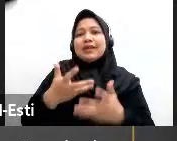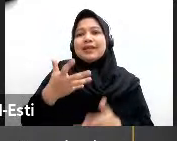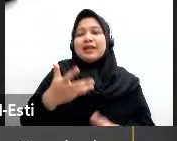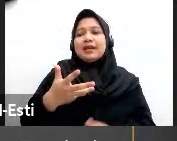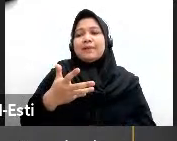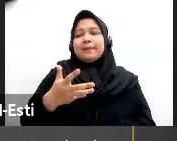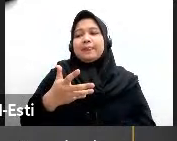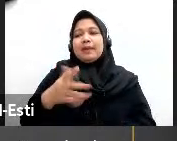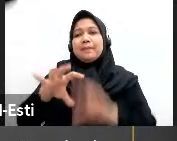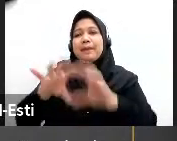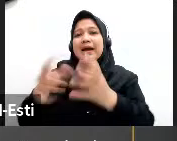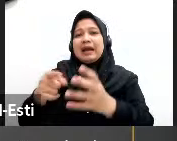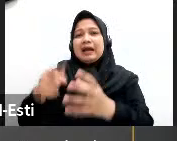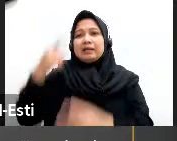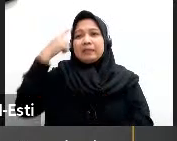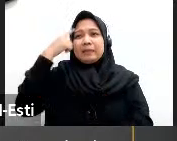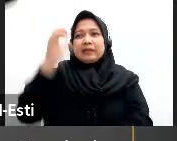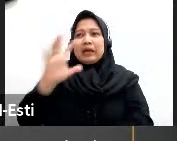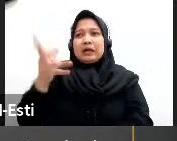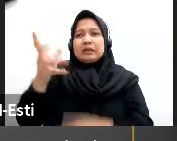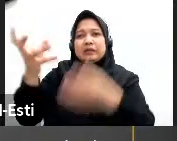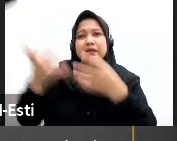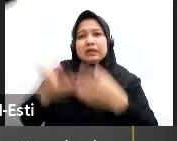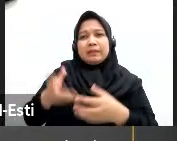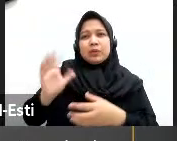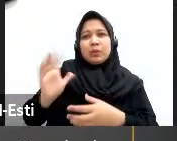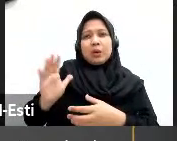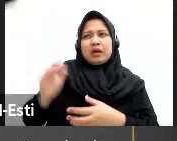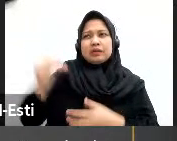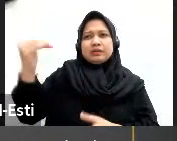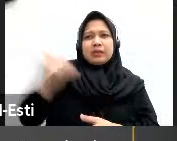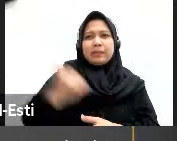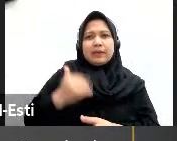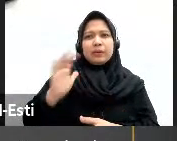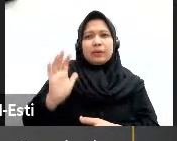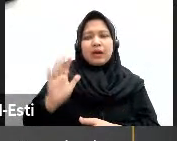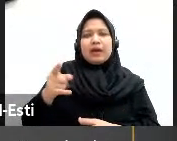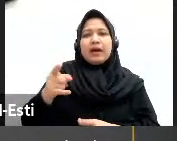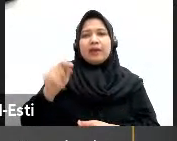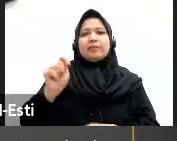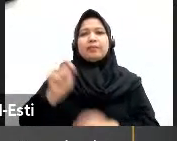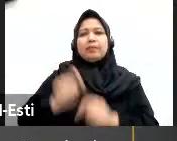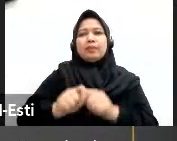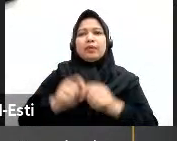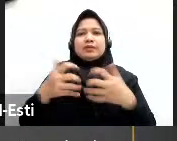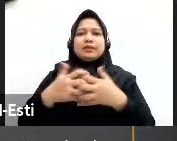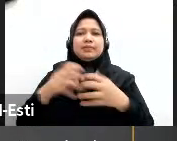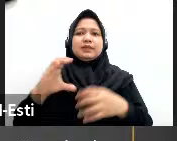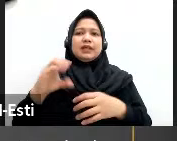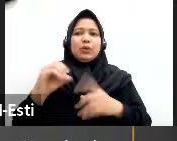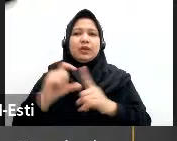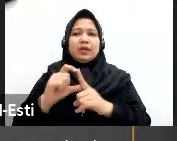barangnya akan diterima atau perangnya akan sampai sehingga dibuat chord tapi